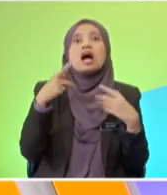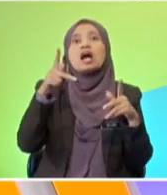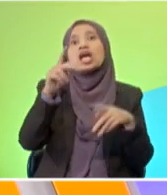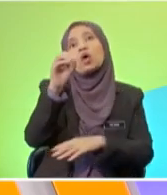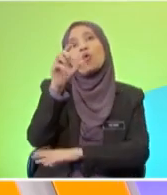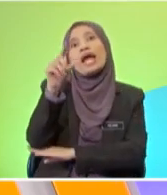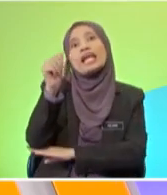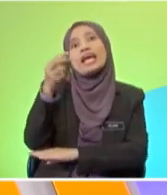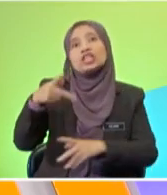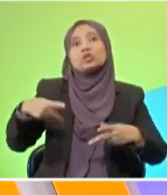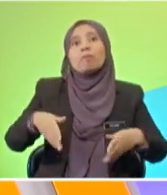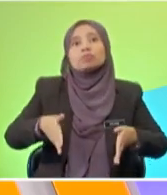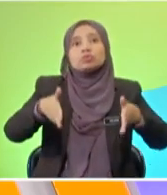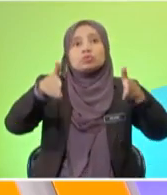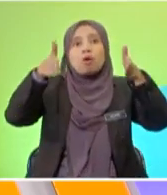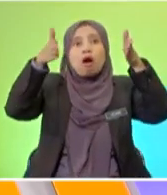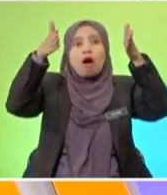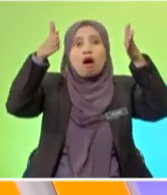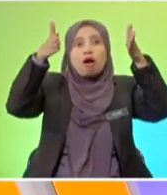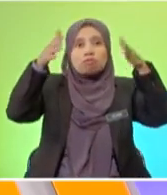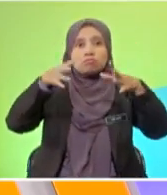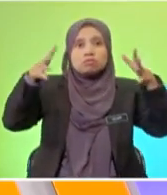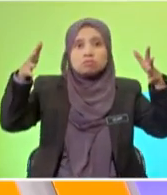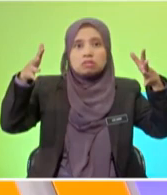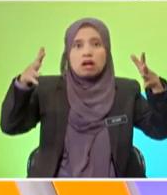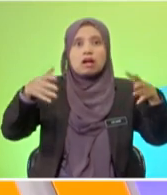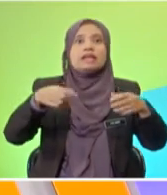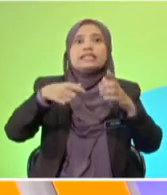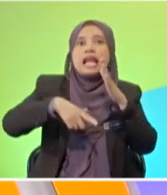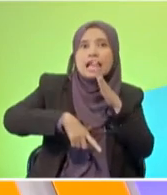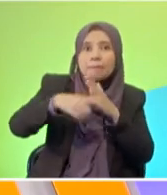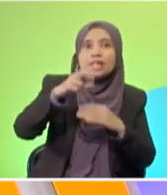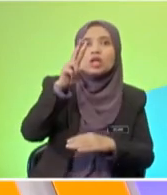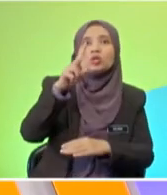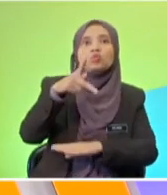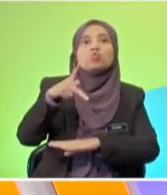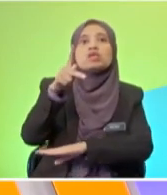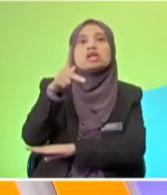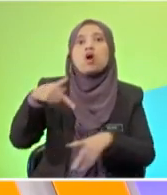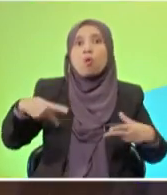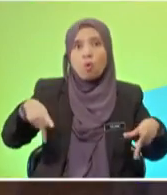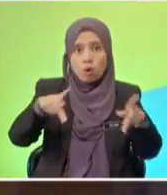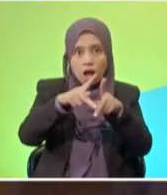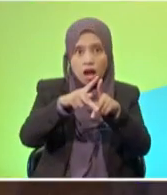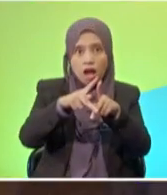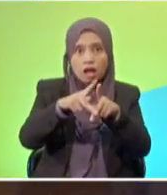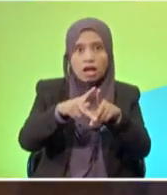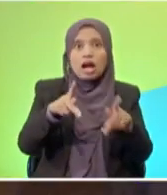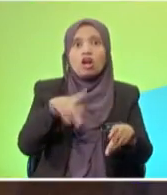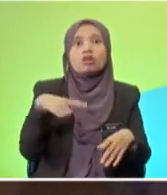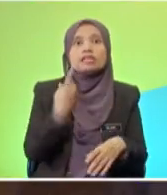besar itu lebih daripada nah oke teman-teman